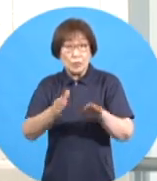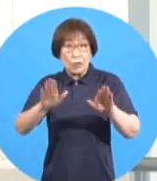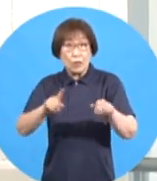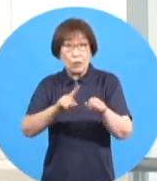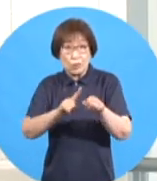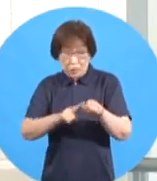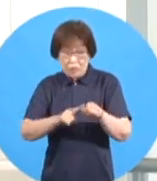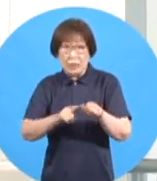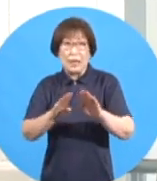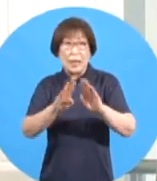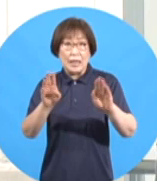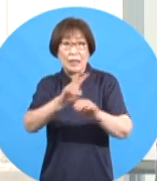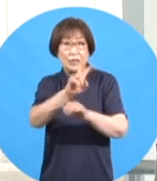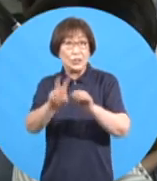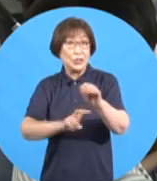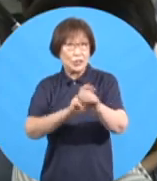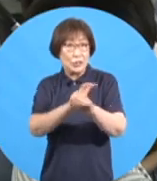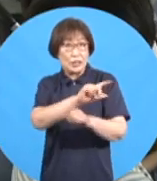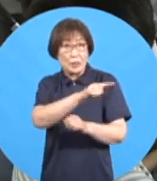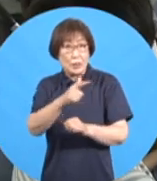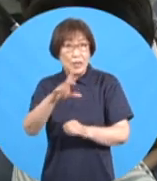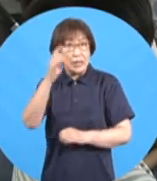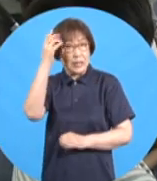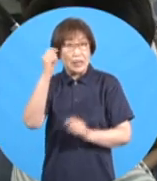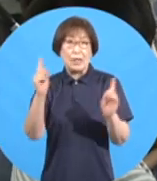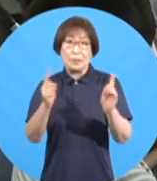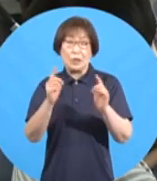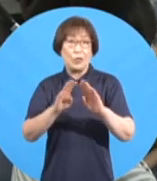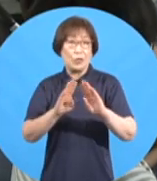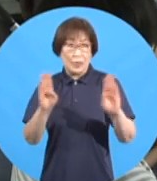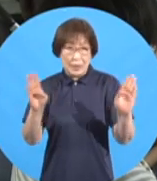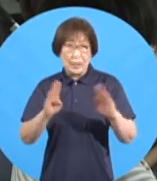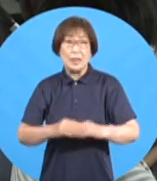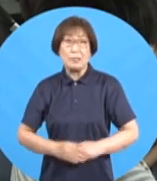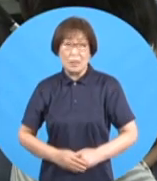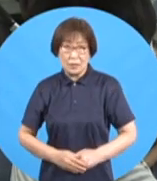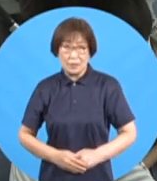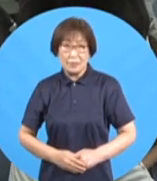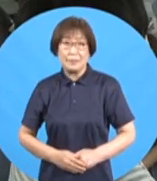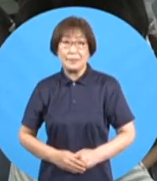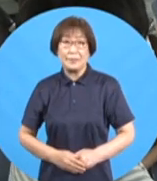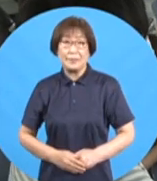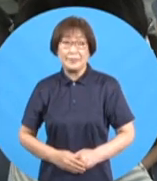迎え、さまざまな記念イベントが行われています。